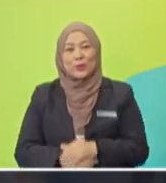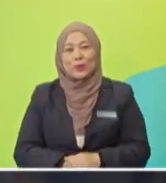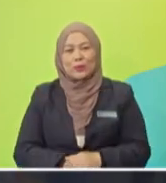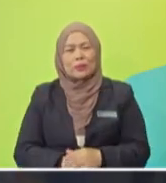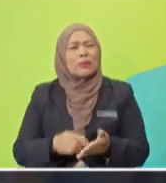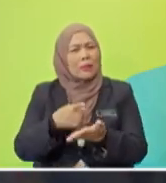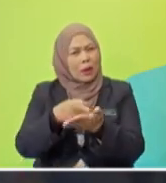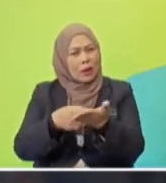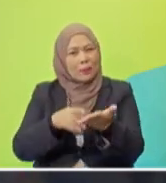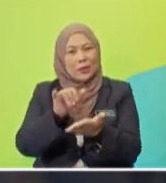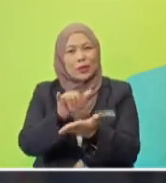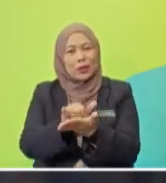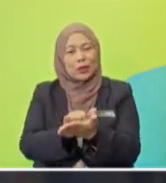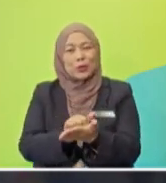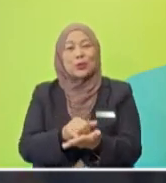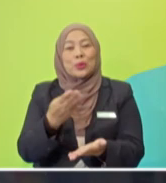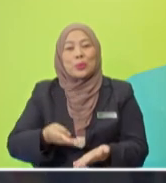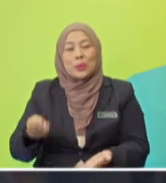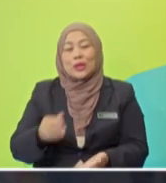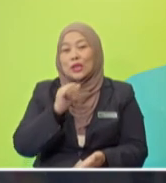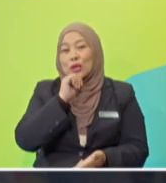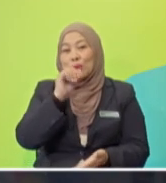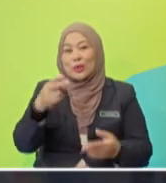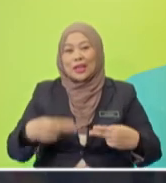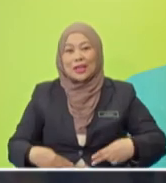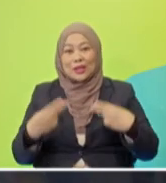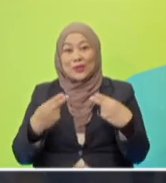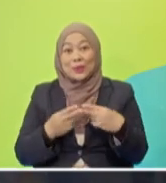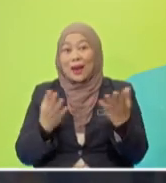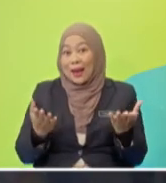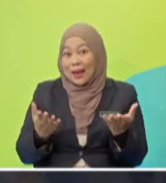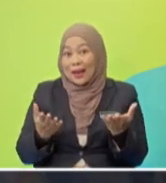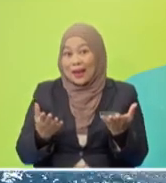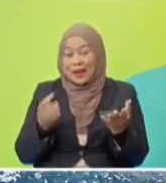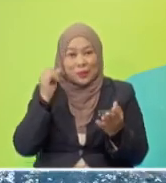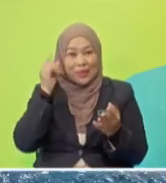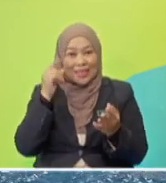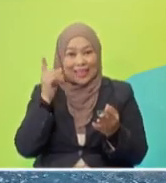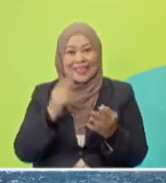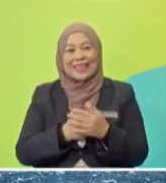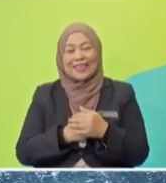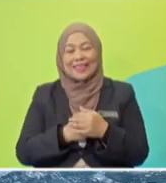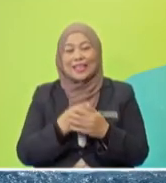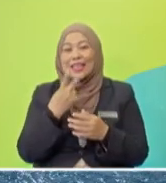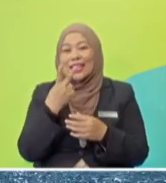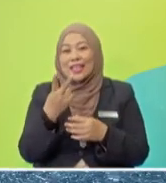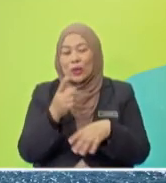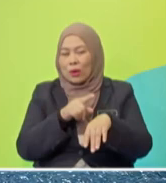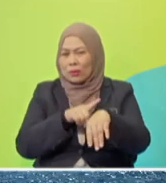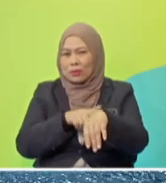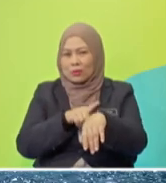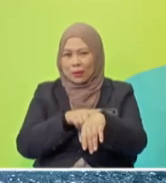benda bukan hidup Tara Yang pertama apa ini dia itu janjiku